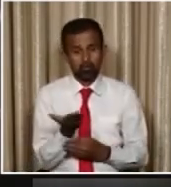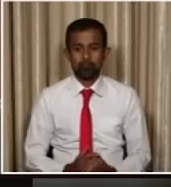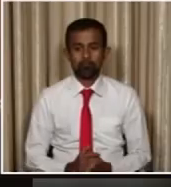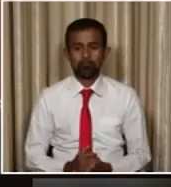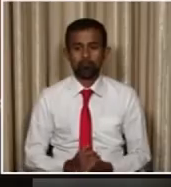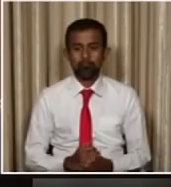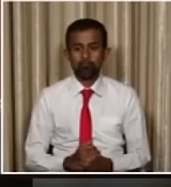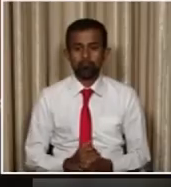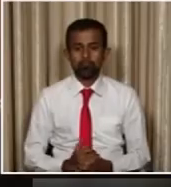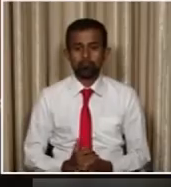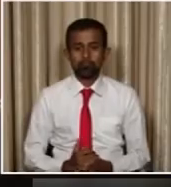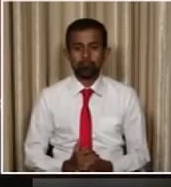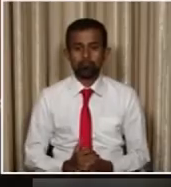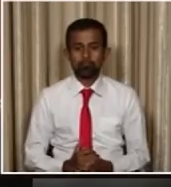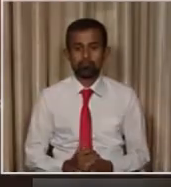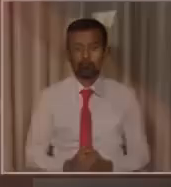පතමි.